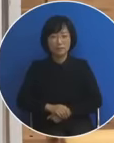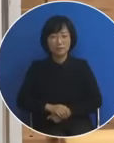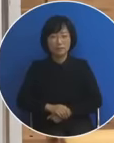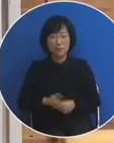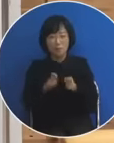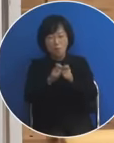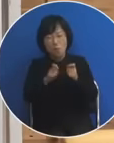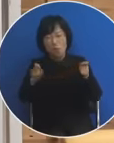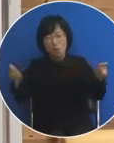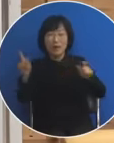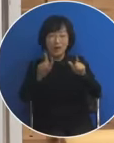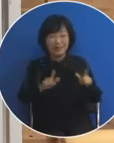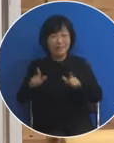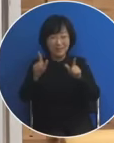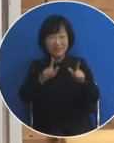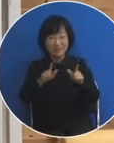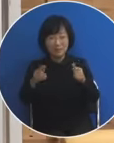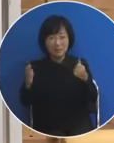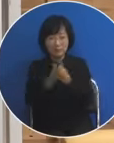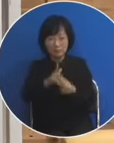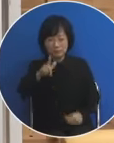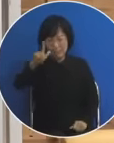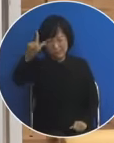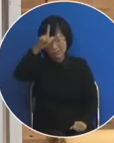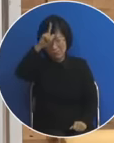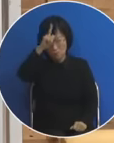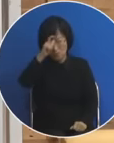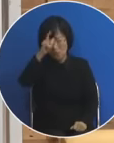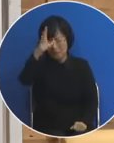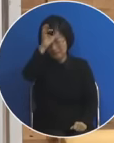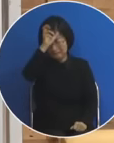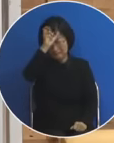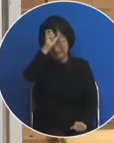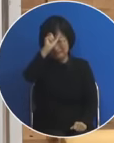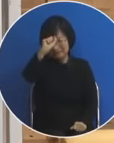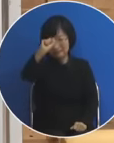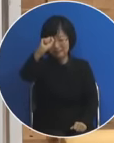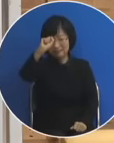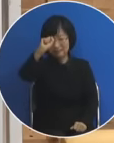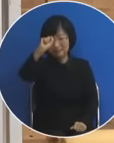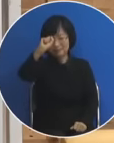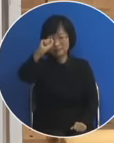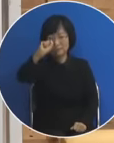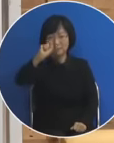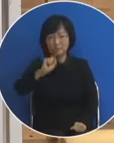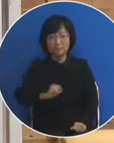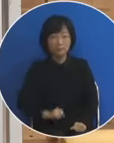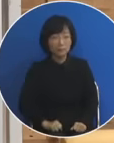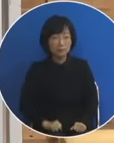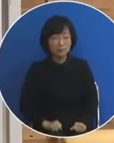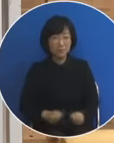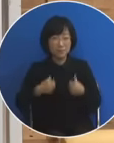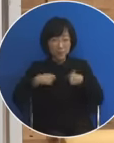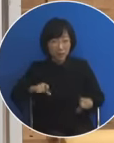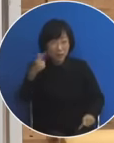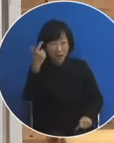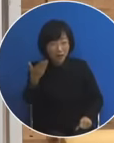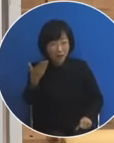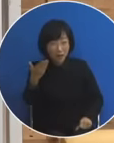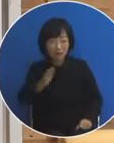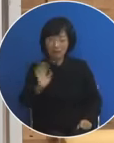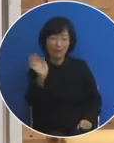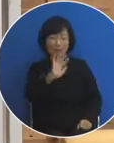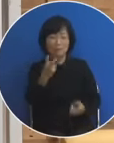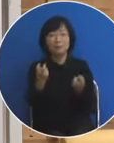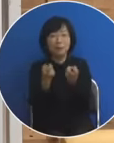안 바뀐다고 봐야 돼요. And so in one sense you can say that you've lived your long life, so you're really not going to change. 그럼 포기해야 되느냐? Then should you give up? 방법이 한 게 있어요.